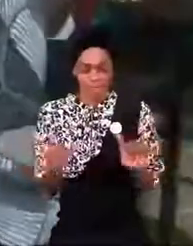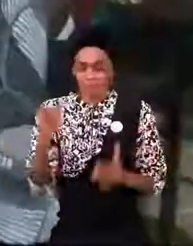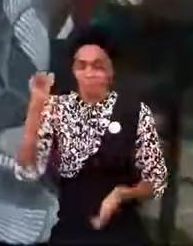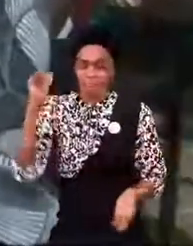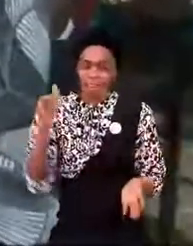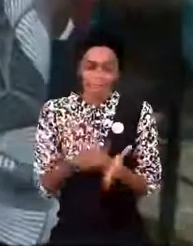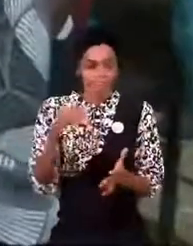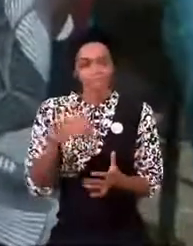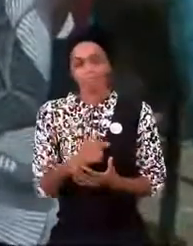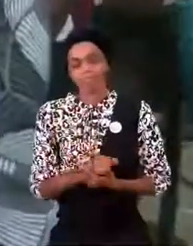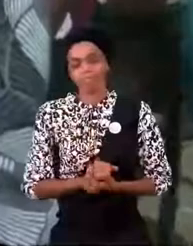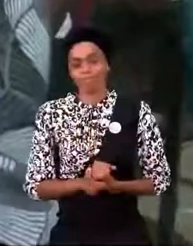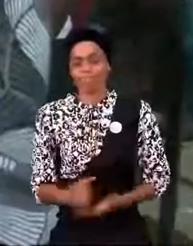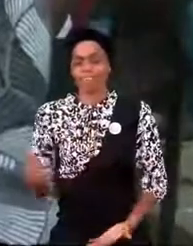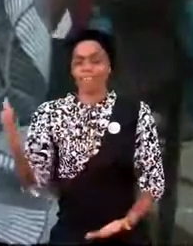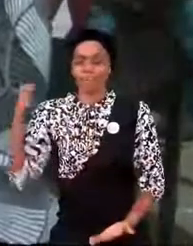Amen.